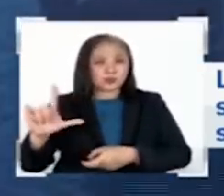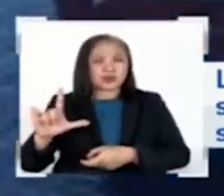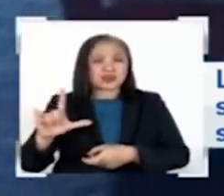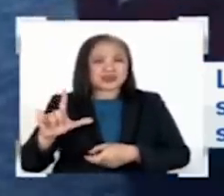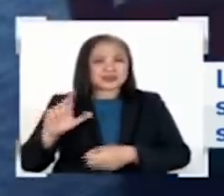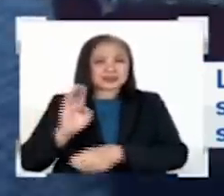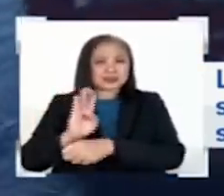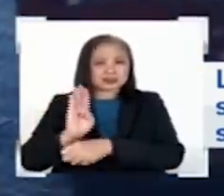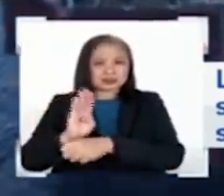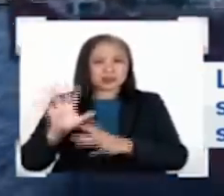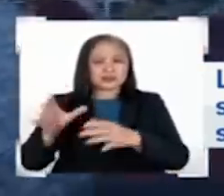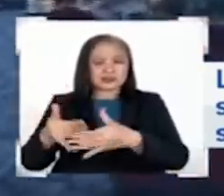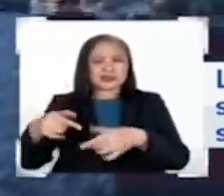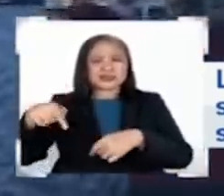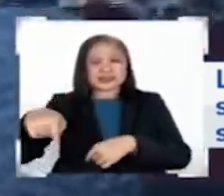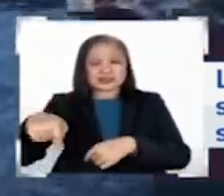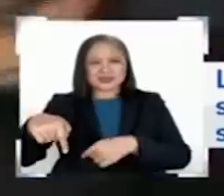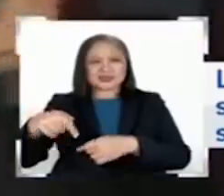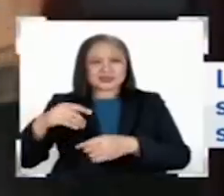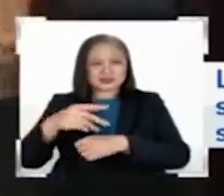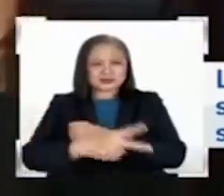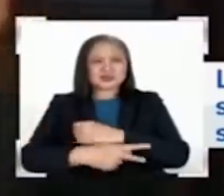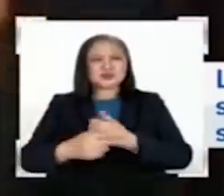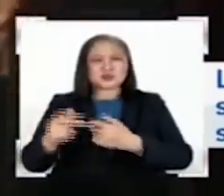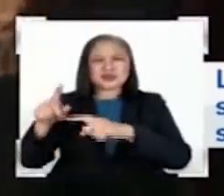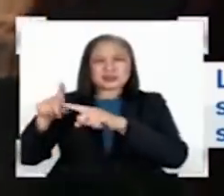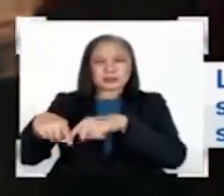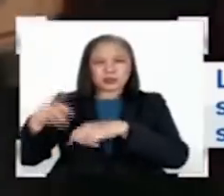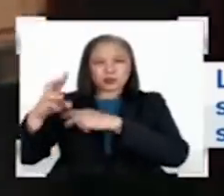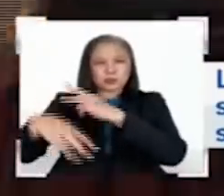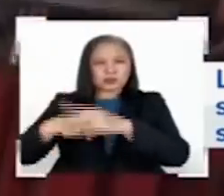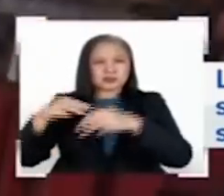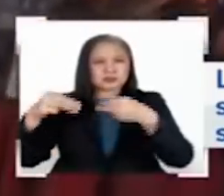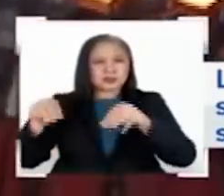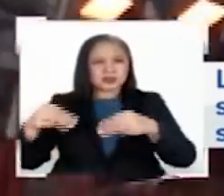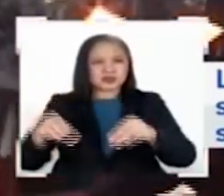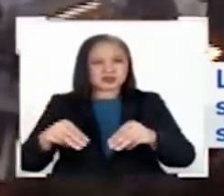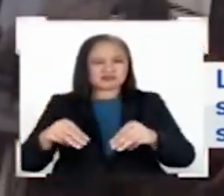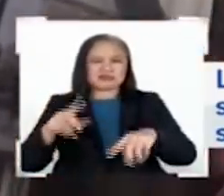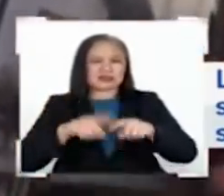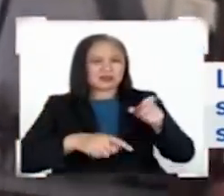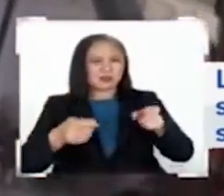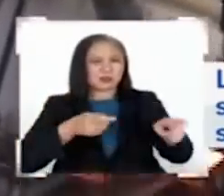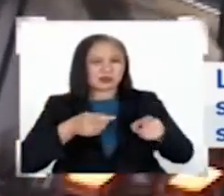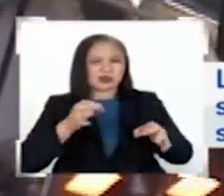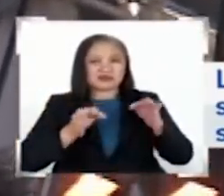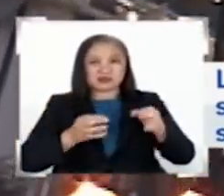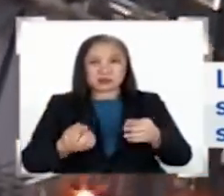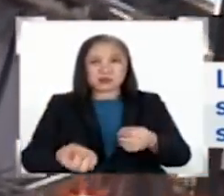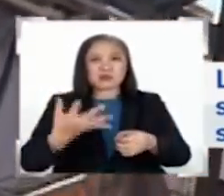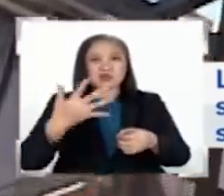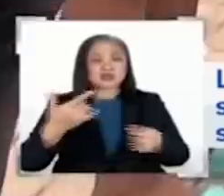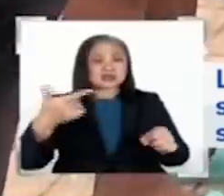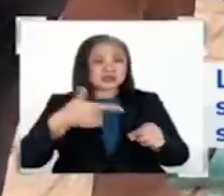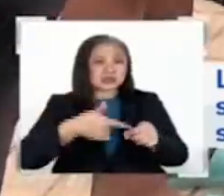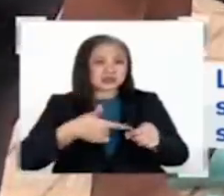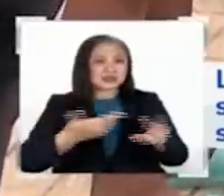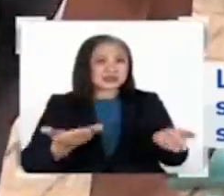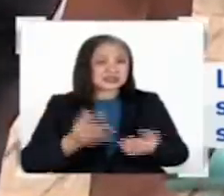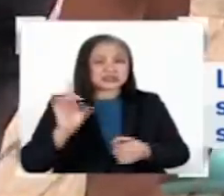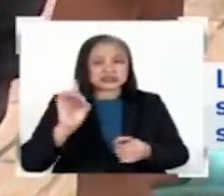tayo sa galaw ng presyuhan sa world market. Kaya wala tayong kontrol kung magkano rito ang gasolina at diesel.